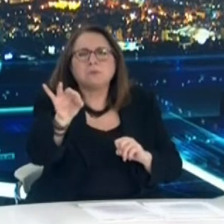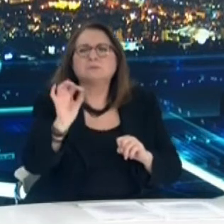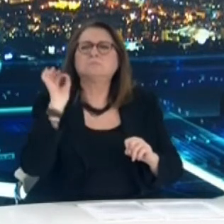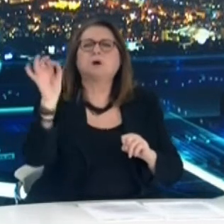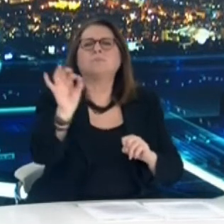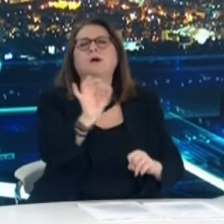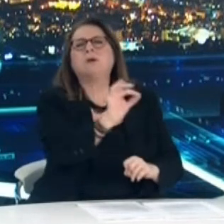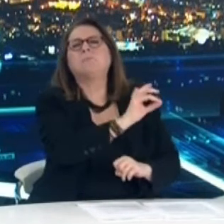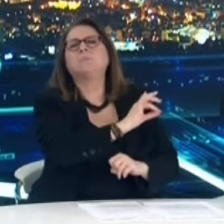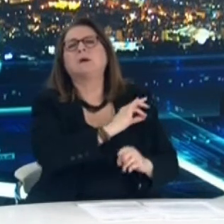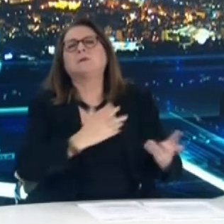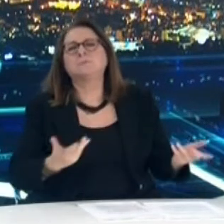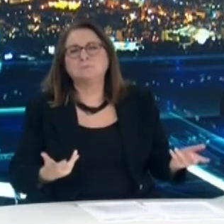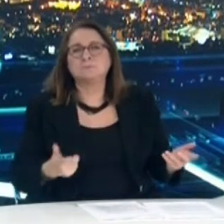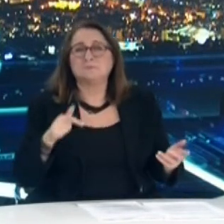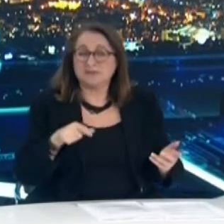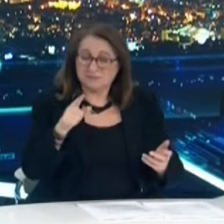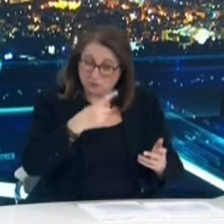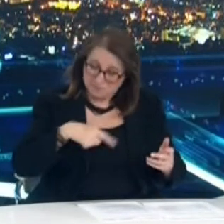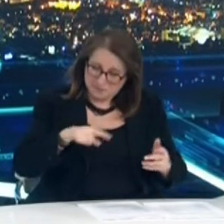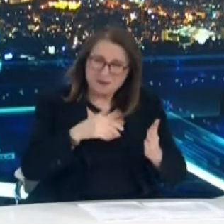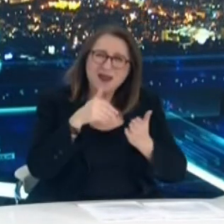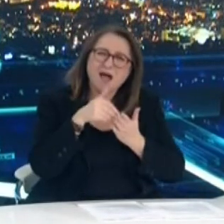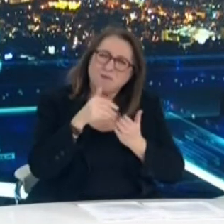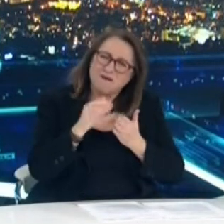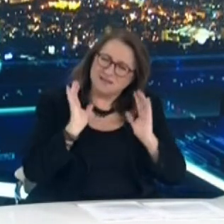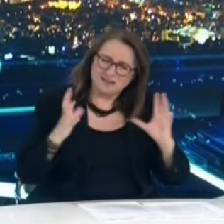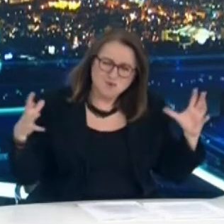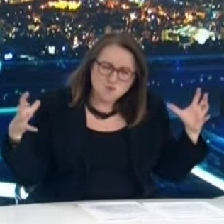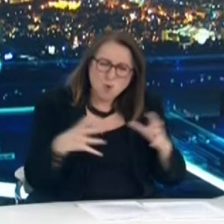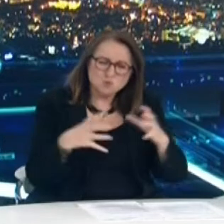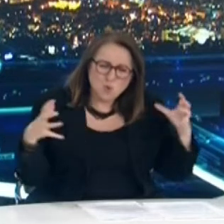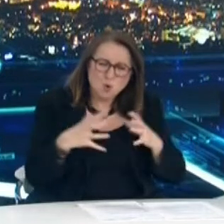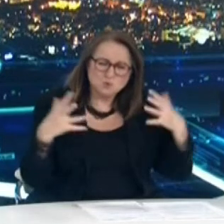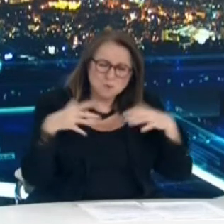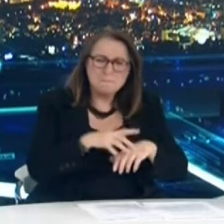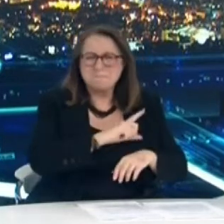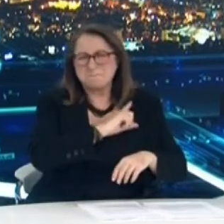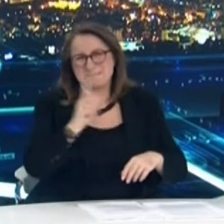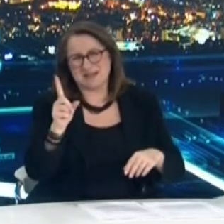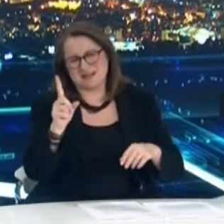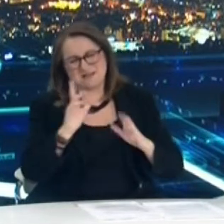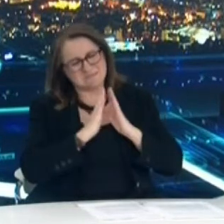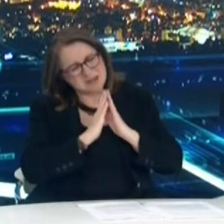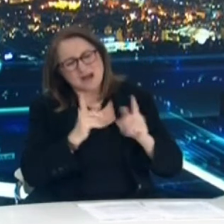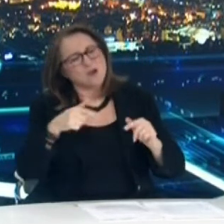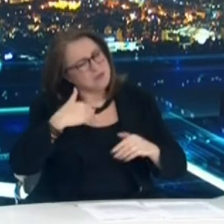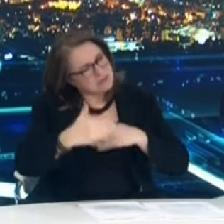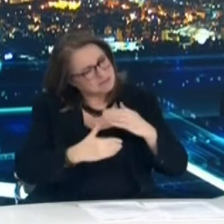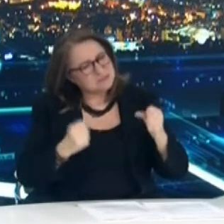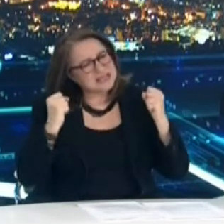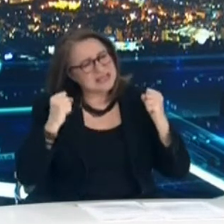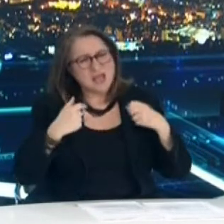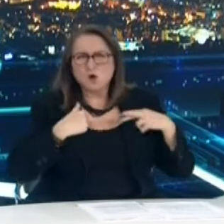των μέτρων ατομικής προστασίας και την αποφυγή συγχρονισμού, θα τα καταφέρουμε να παραμείνουμε υγιείς. Ήμουν και παραμένω αισιόδοξη ότι